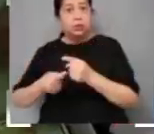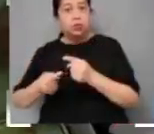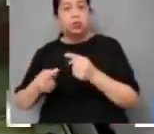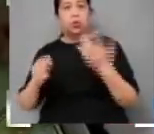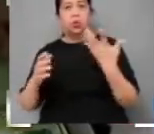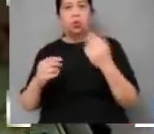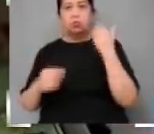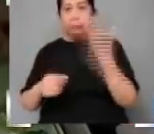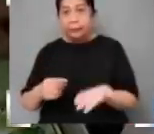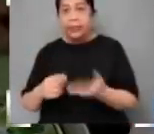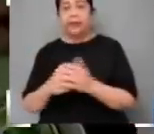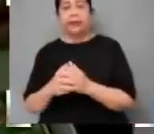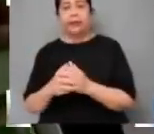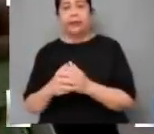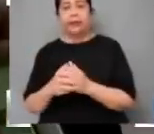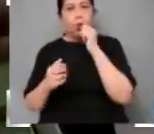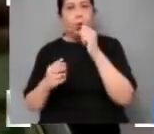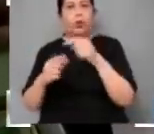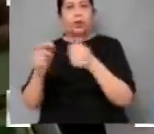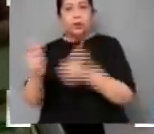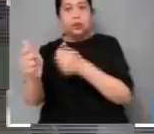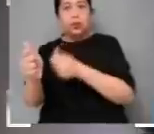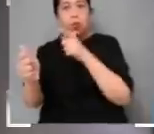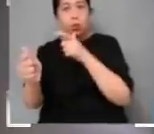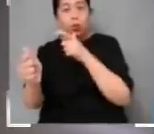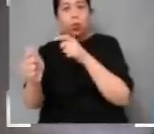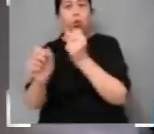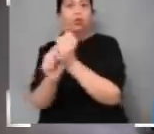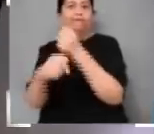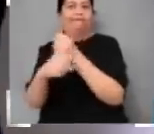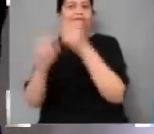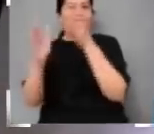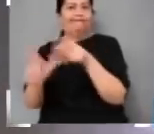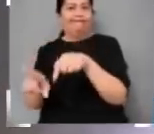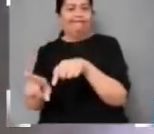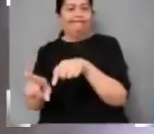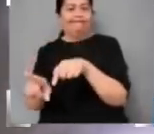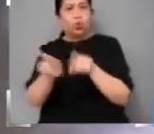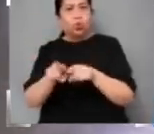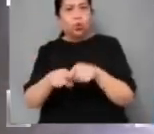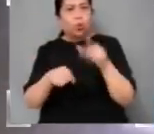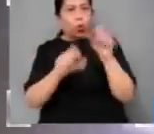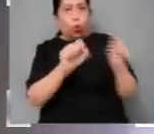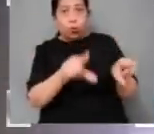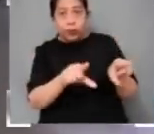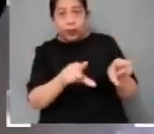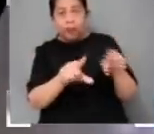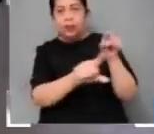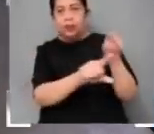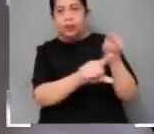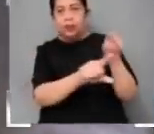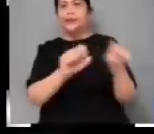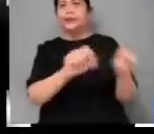We will always go after the manufacturer. We also go after the retailer kasi they're selling